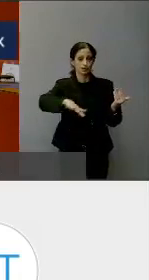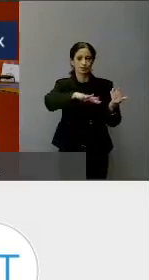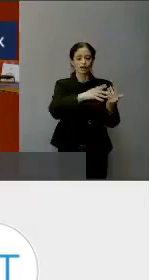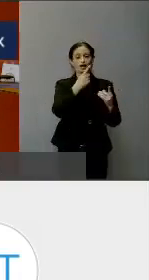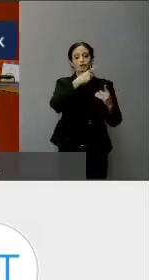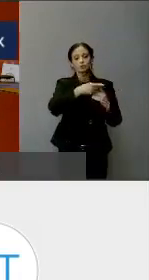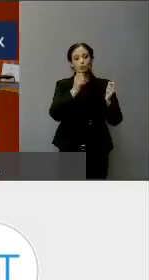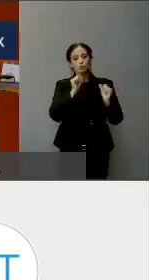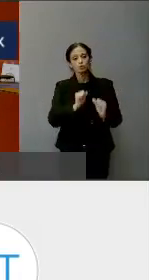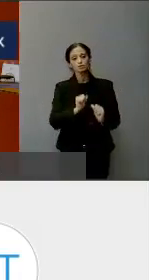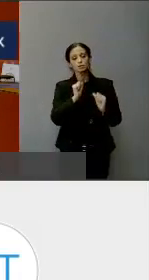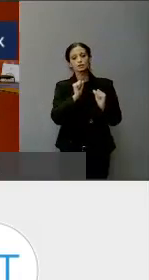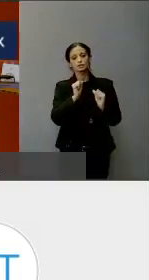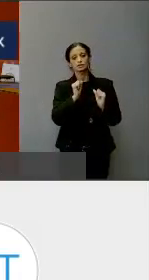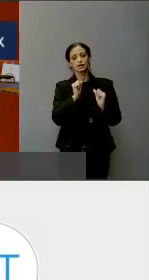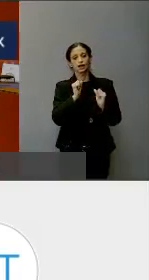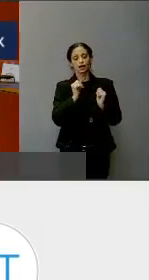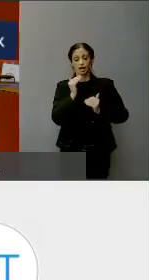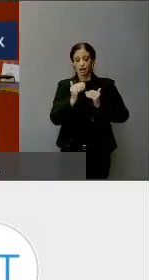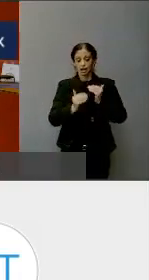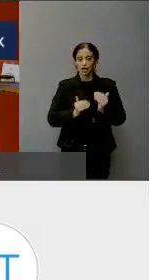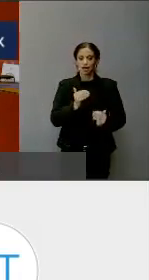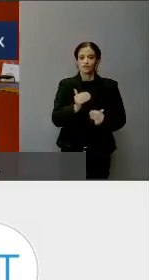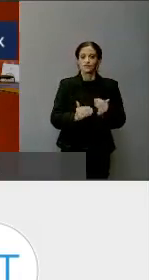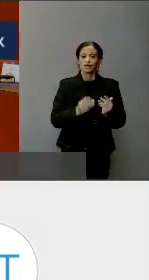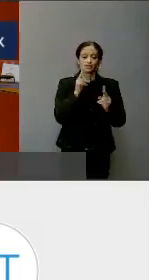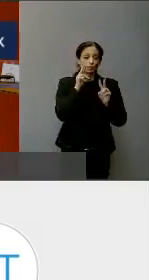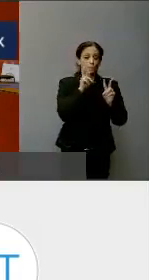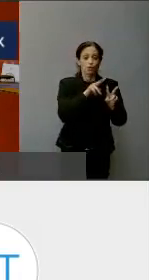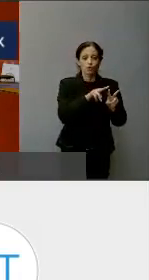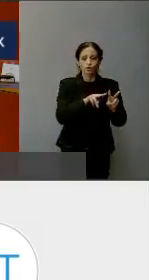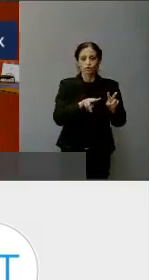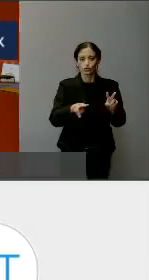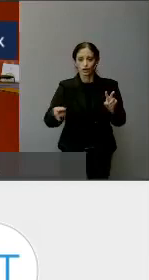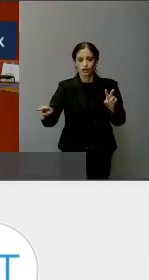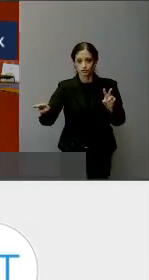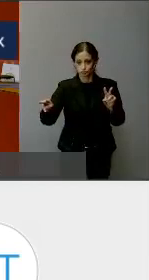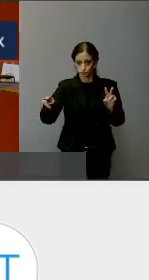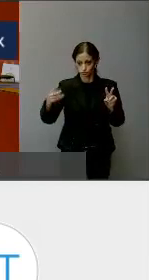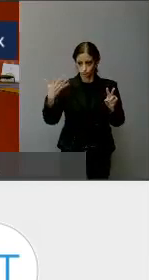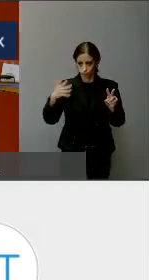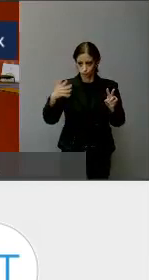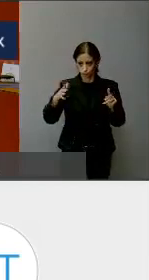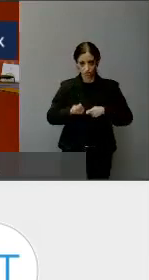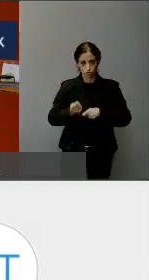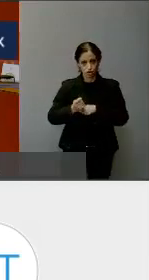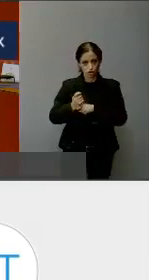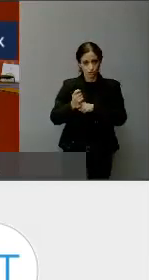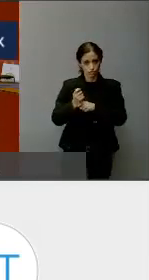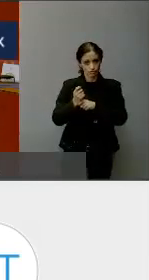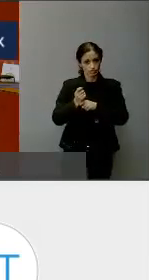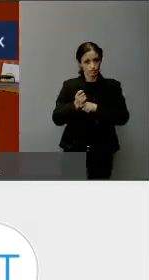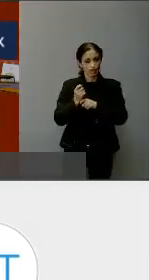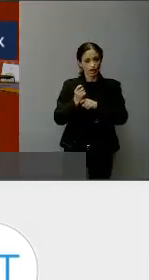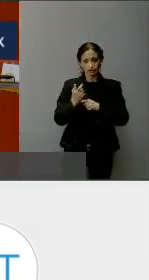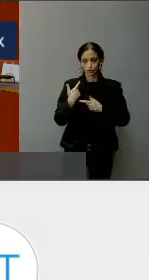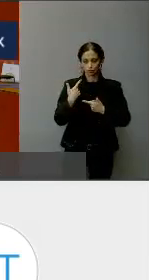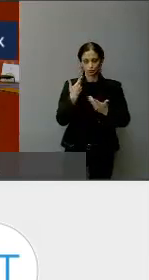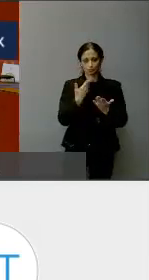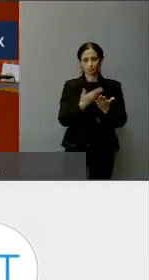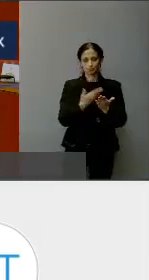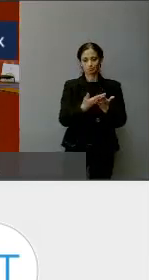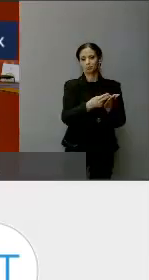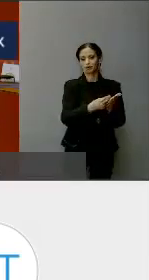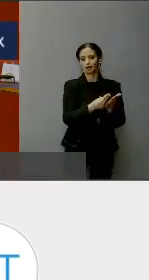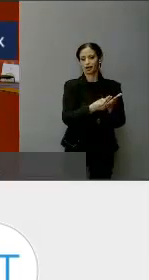eventualmente di continuare ad avere un monitoraggio come è stato sollecitato a più voci di questa pratica perché non è